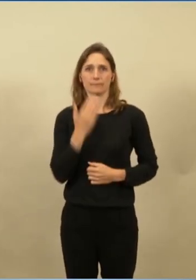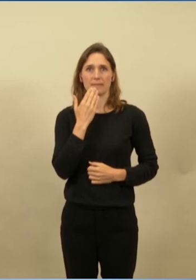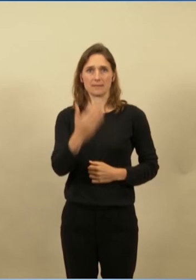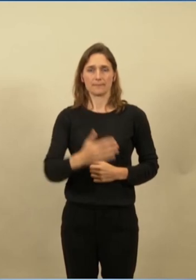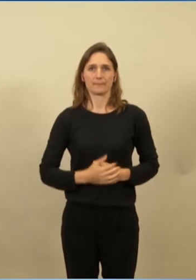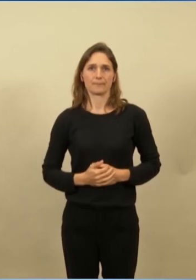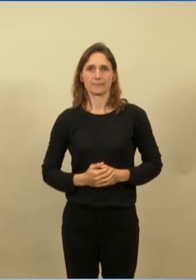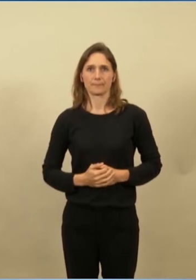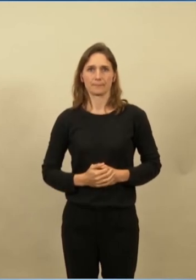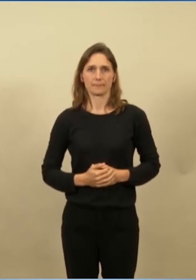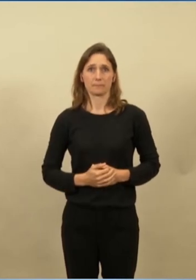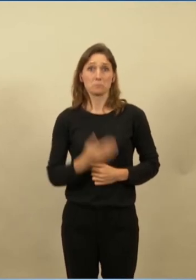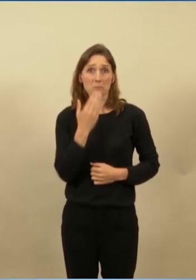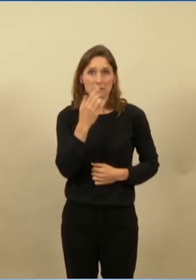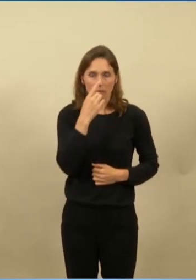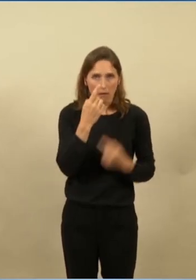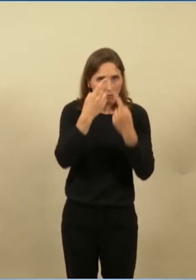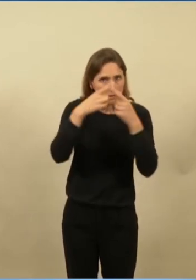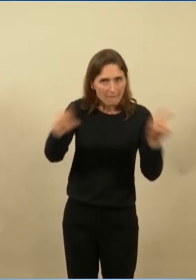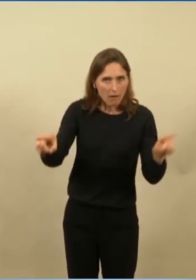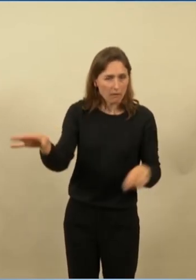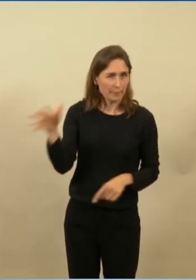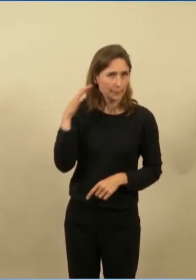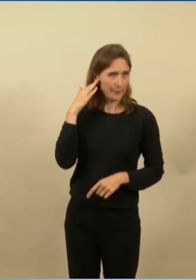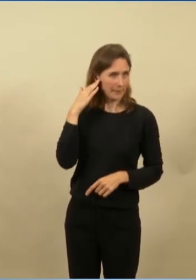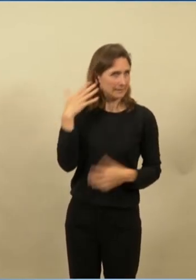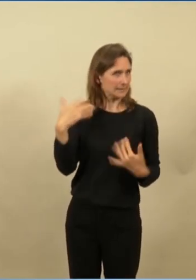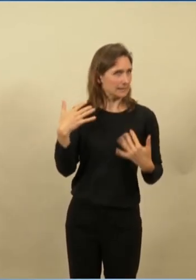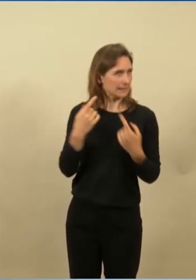merci c'est curieux ça fait pas la même chose pour mes oreilles